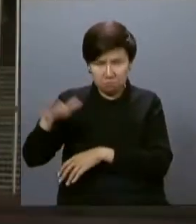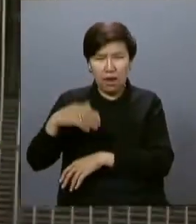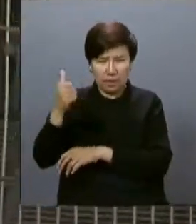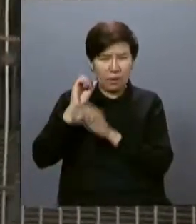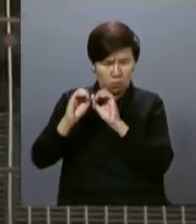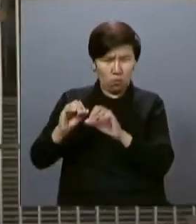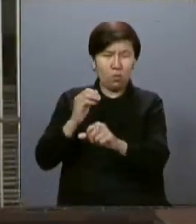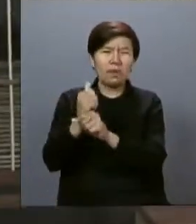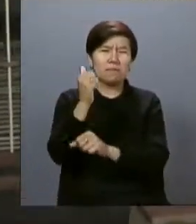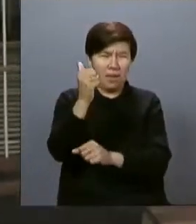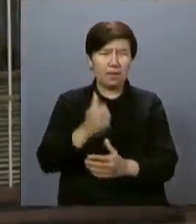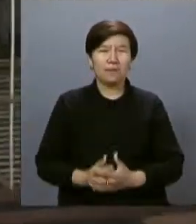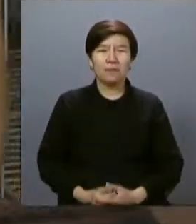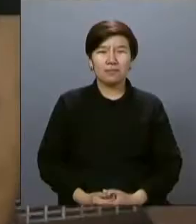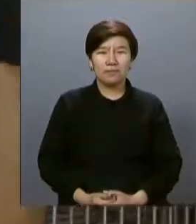อง